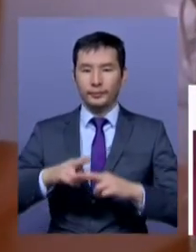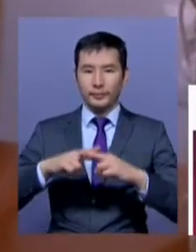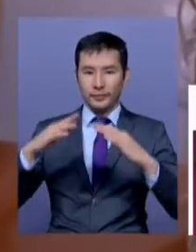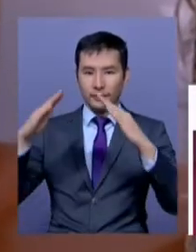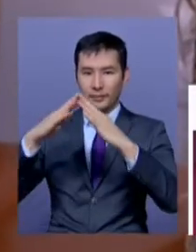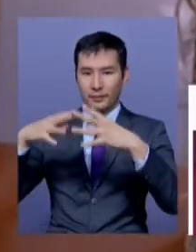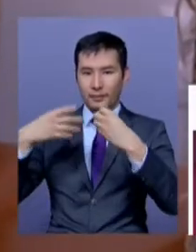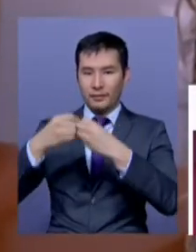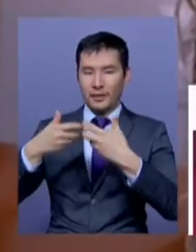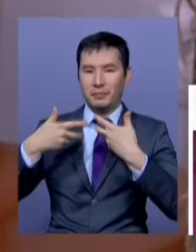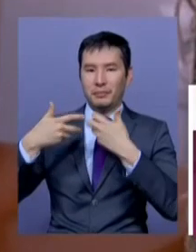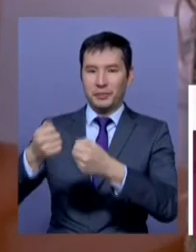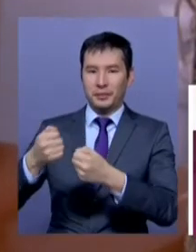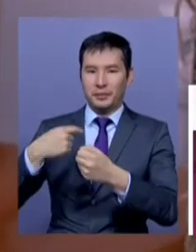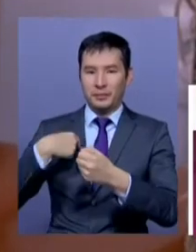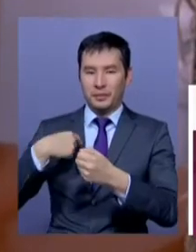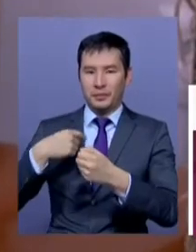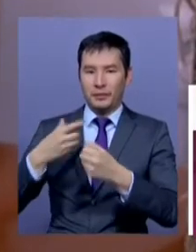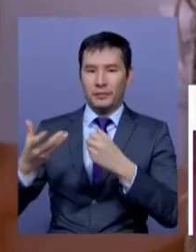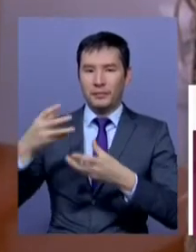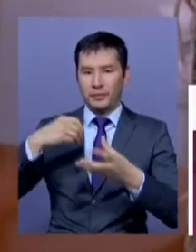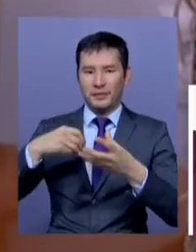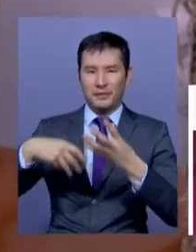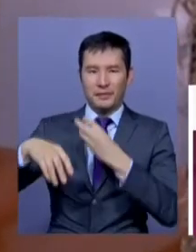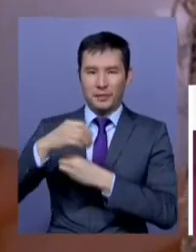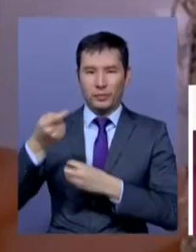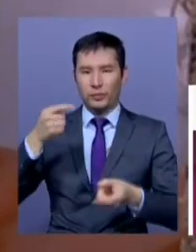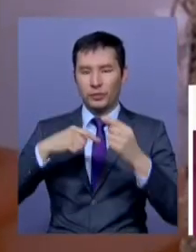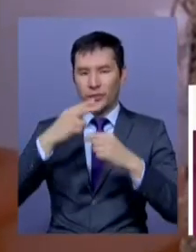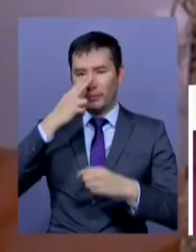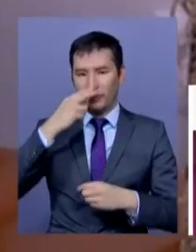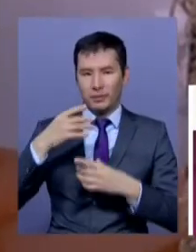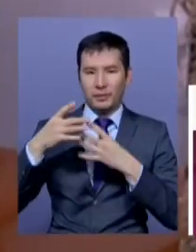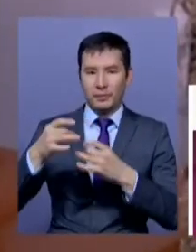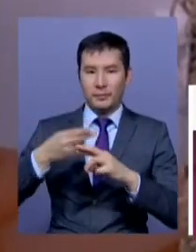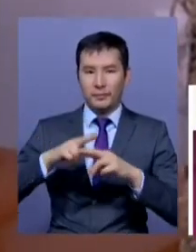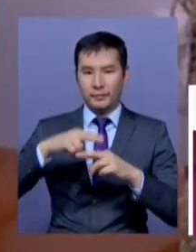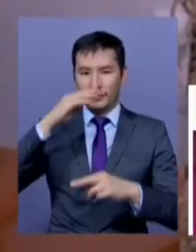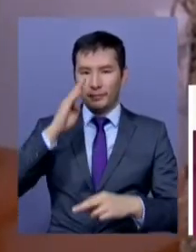екенін түсіндім. Бір-бірімізге қатты үйренісіп, бауыр басып қалдық. Ұзақ уақыт осы кісілердің қасында